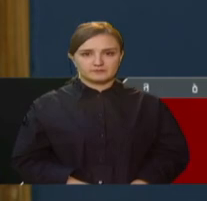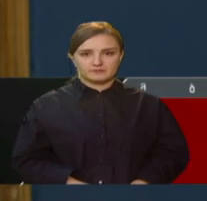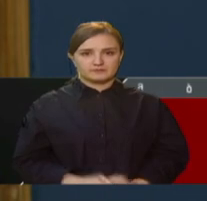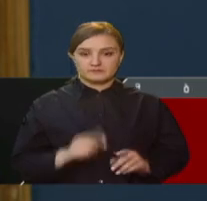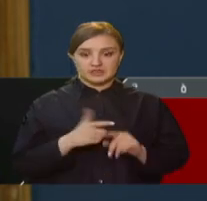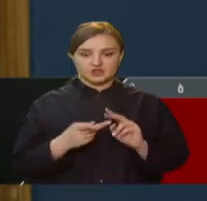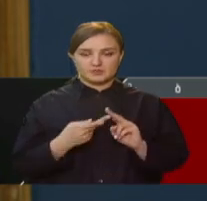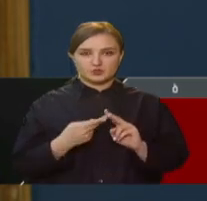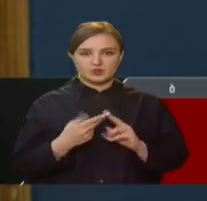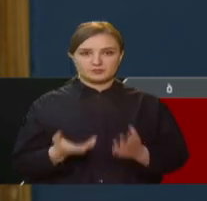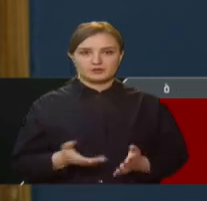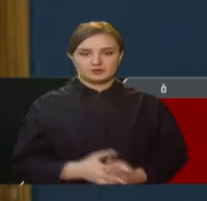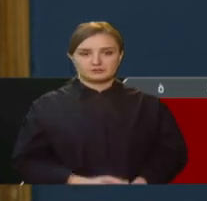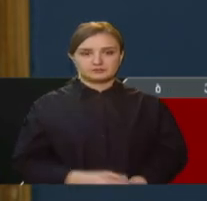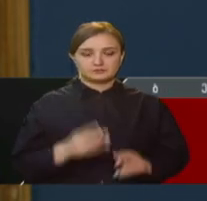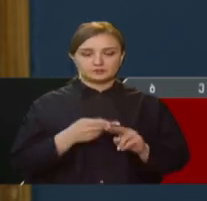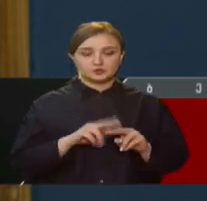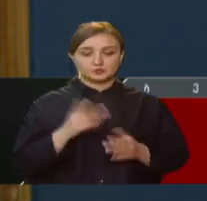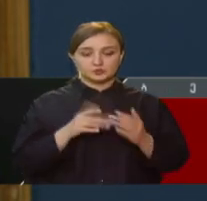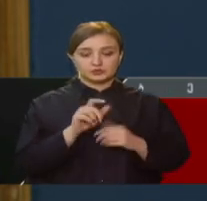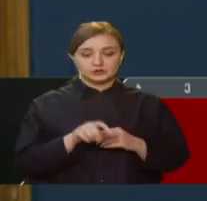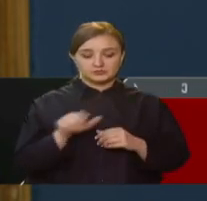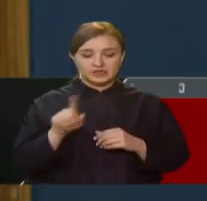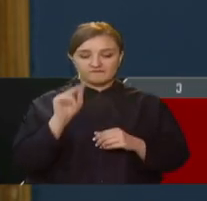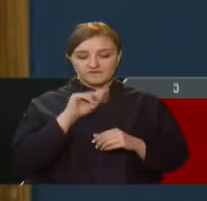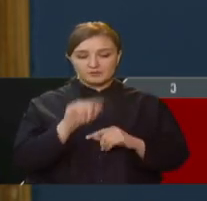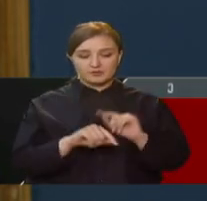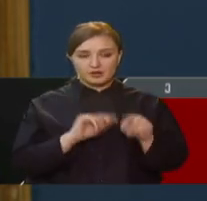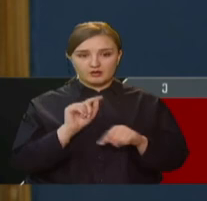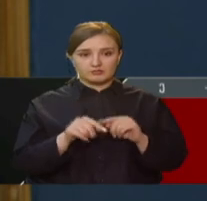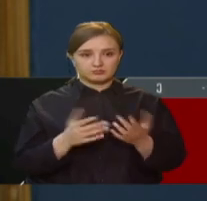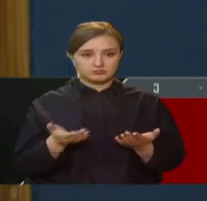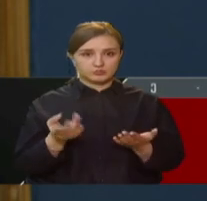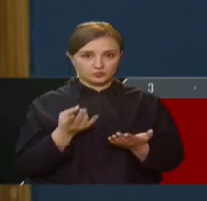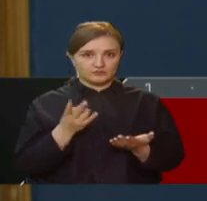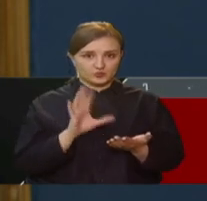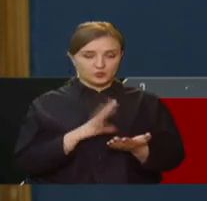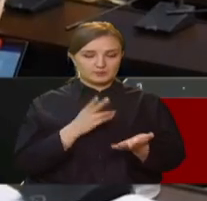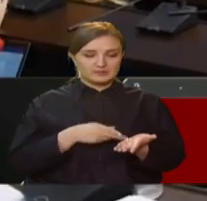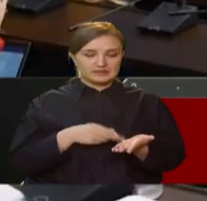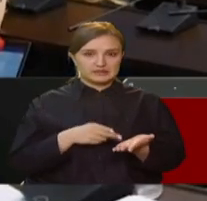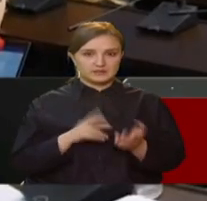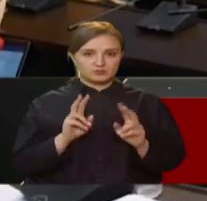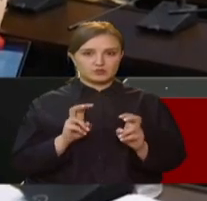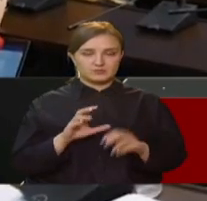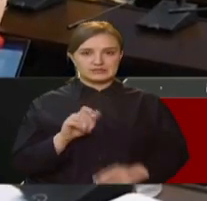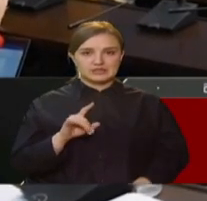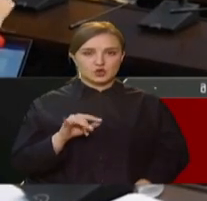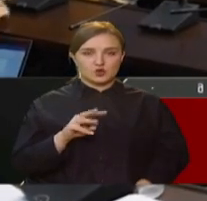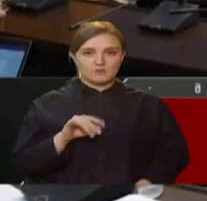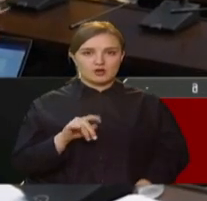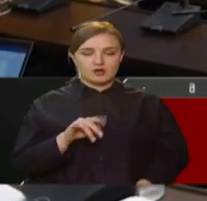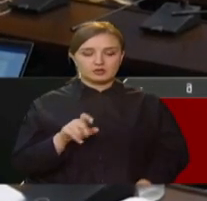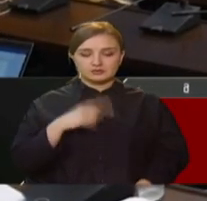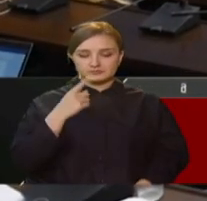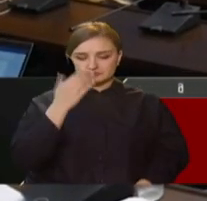ძალიან შემაწუხებელი. იმიტომ რომ თუ ადამიანებს რაღაცებს ვაბრალებთ, ხო, მაშინ უნდა გქონდეს ამის მტკიცებულება. სერგო მახარაძე კი მიიჩნევს,